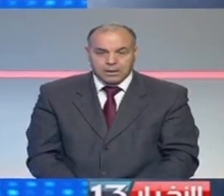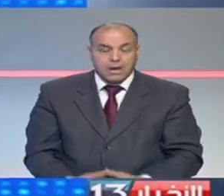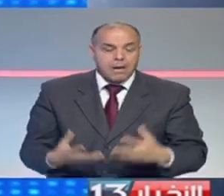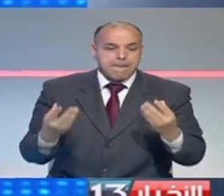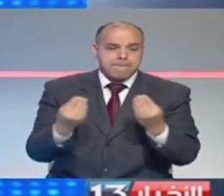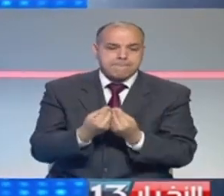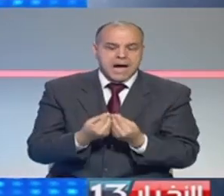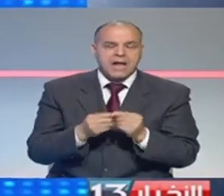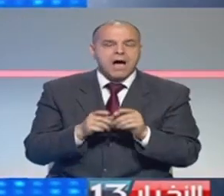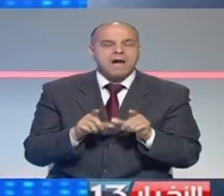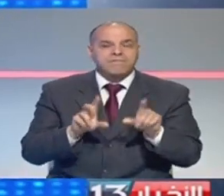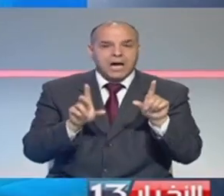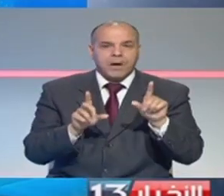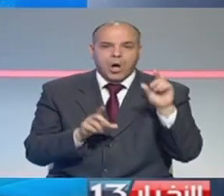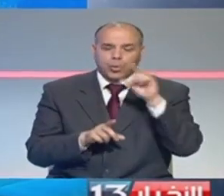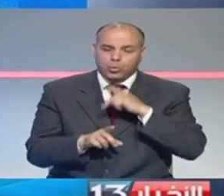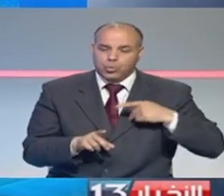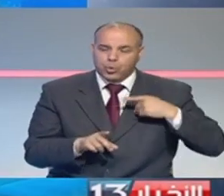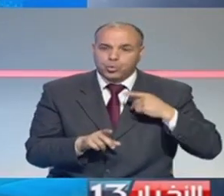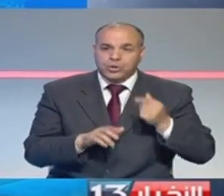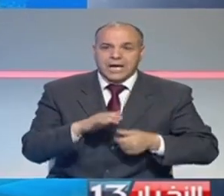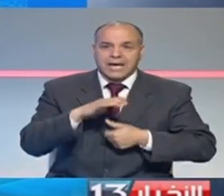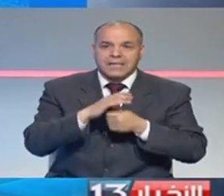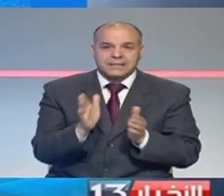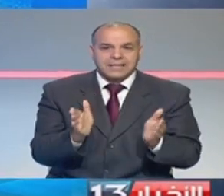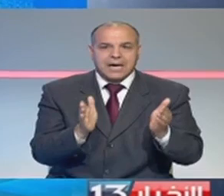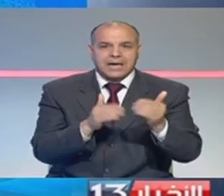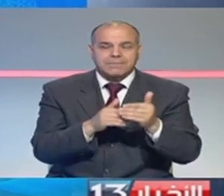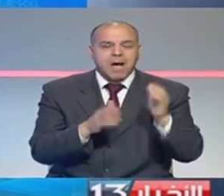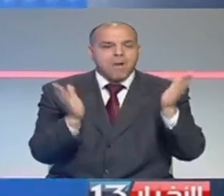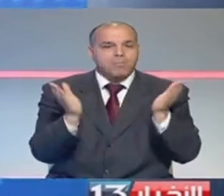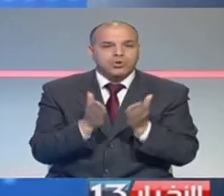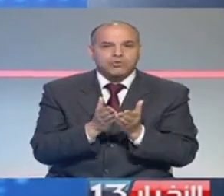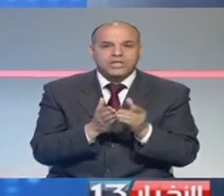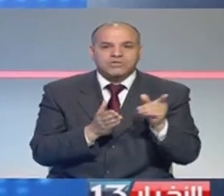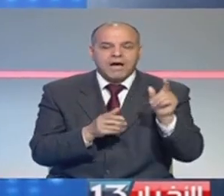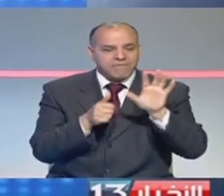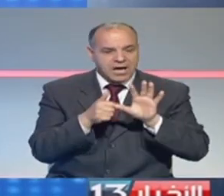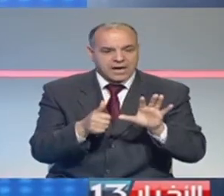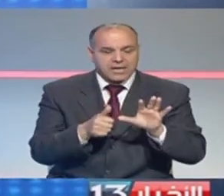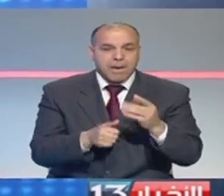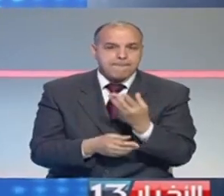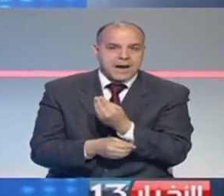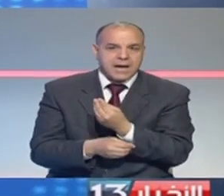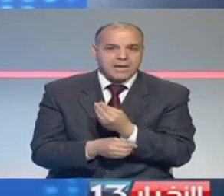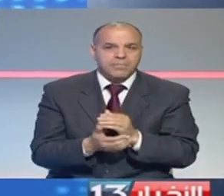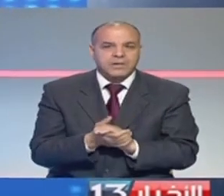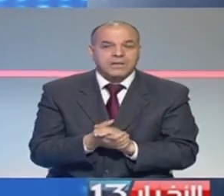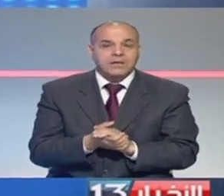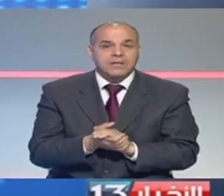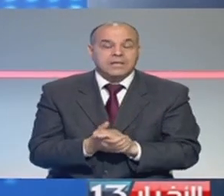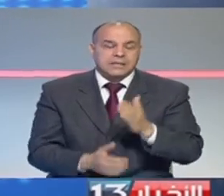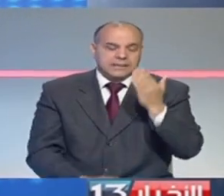ويحضر معنا في الاستوديو الدكتور رئيس قسم بمستشفى عبد الرحمن مامي بأريانا رفيقة بوجدارية.